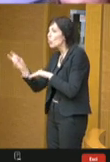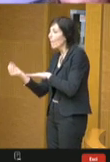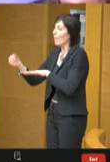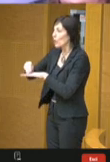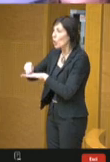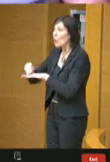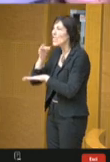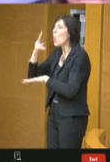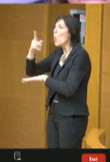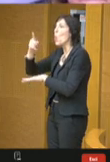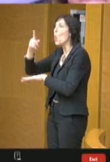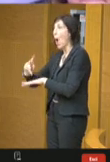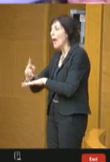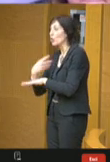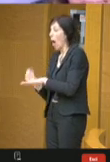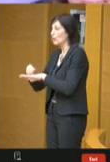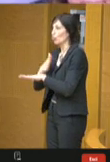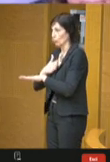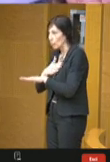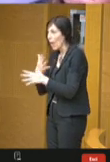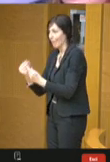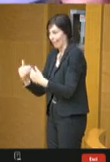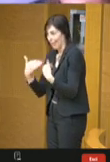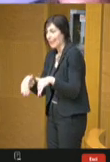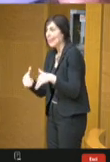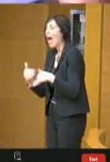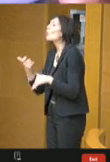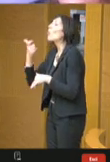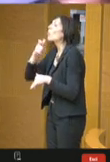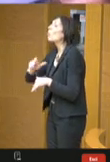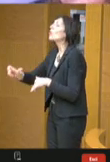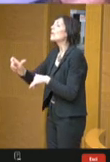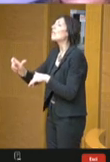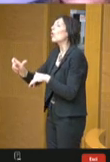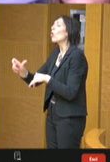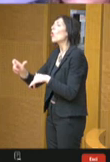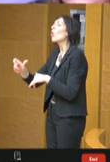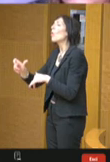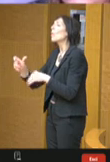dunque, tanta roba, per un piano che